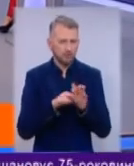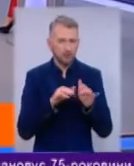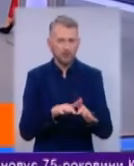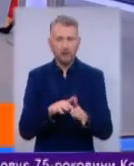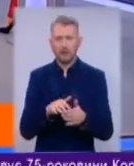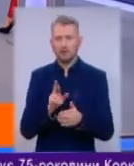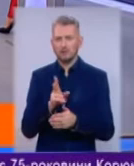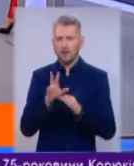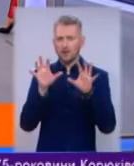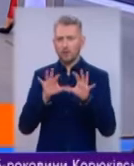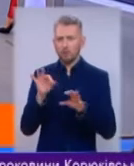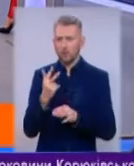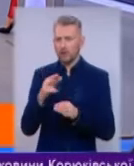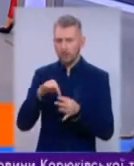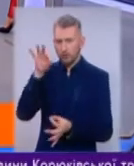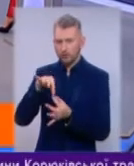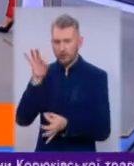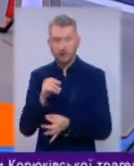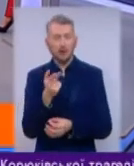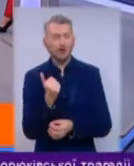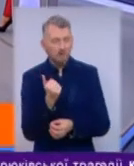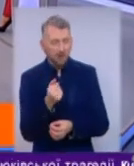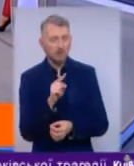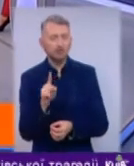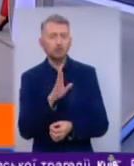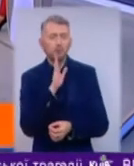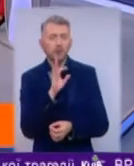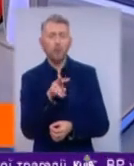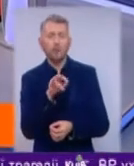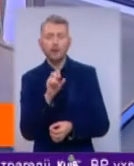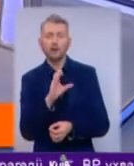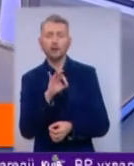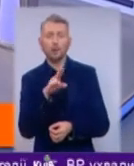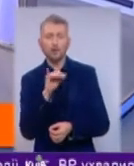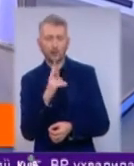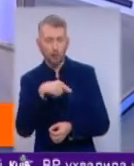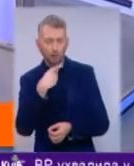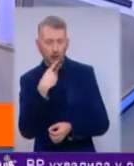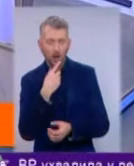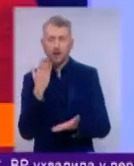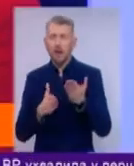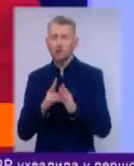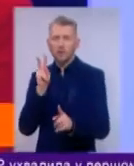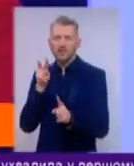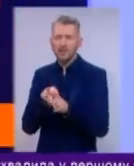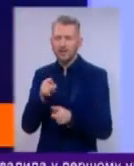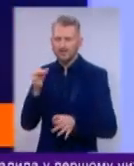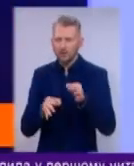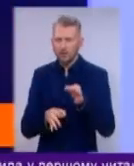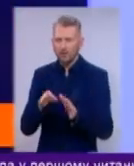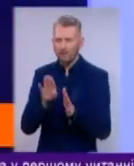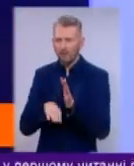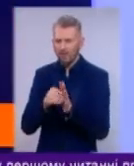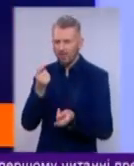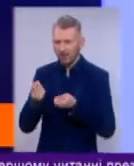три колоски. Про те, що казала пані Сотник. Я повністю з пані Оленою погоджую, що... Якщо завалити цих суддів мілкими всіма,